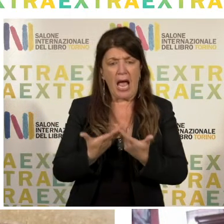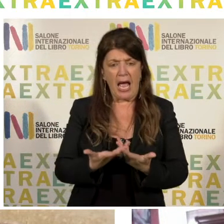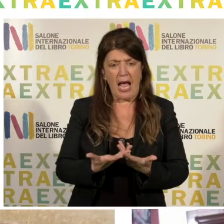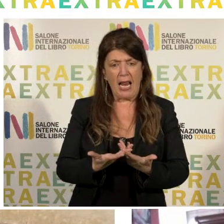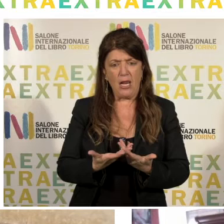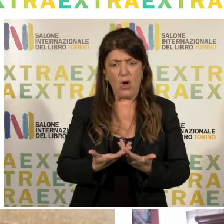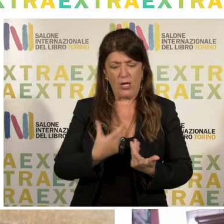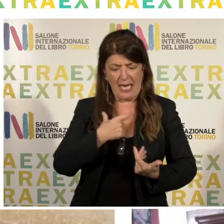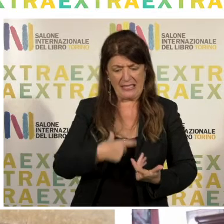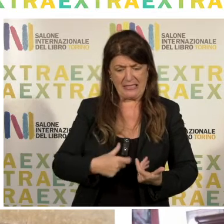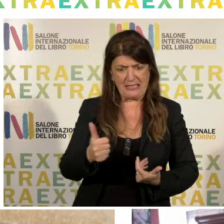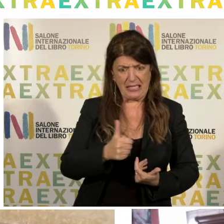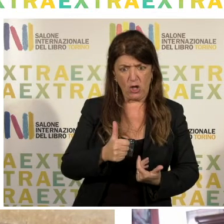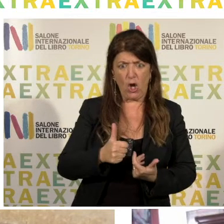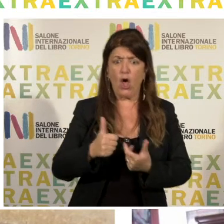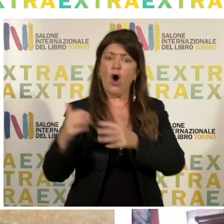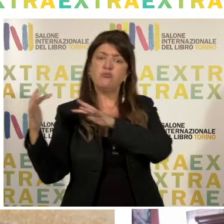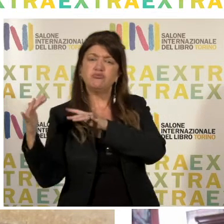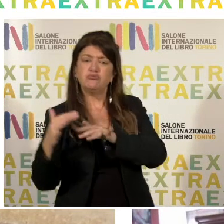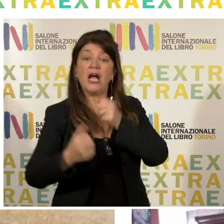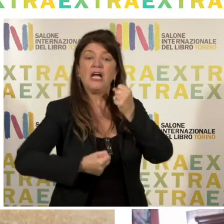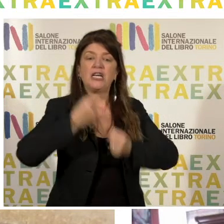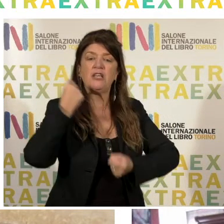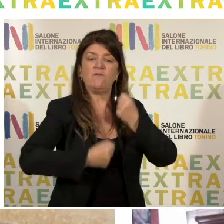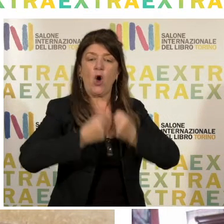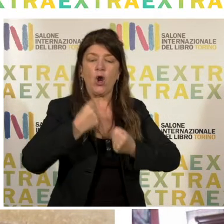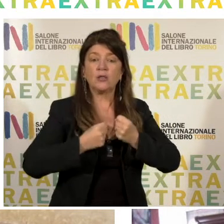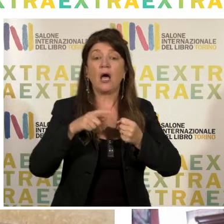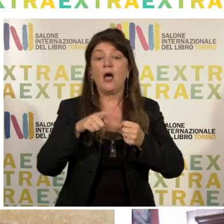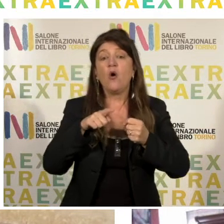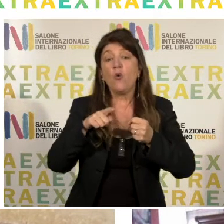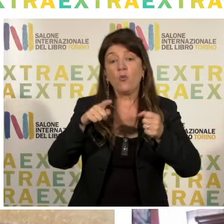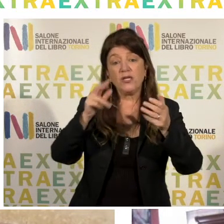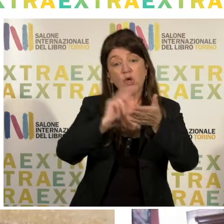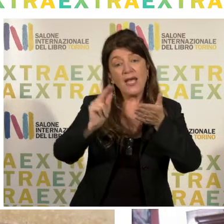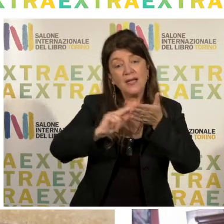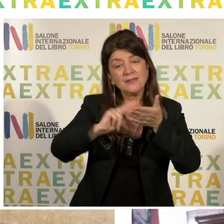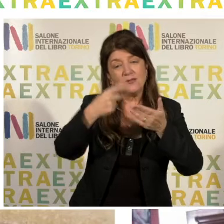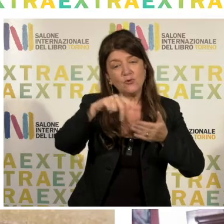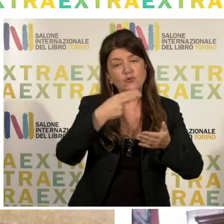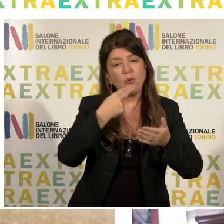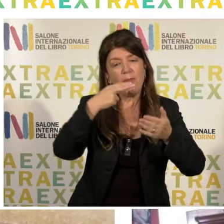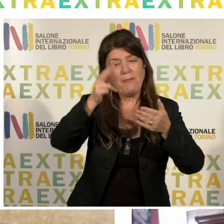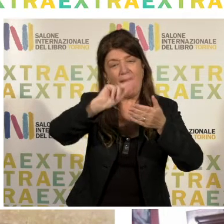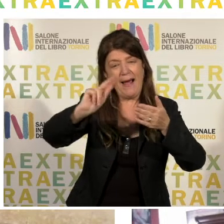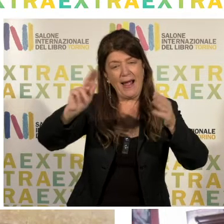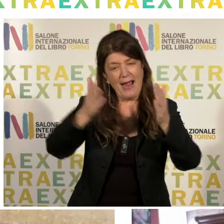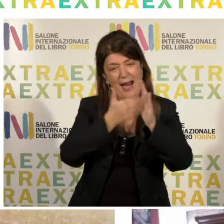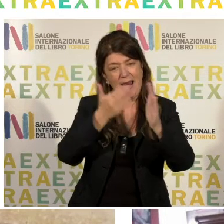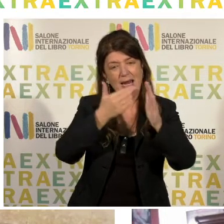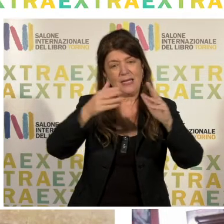continuo a considerare l'uomo in rivolta una delle opere filosofiche capitali della